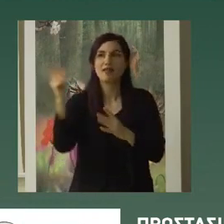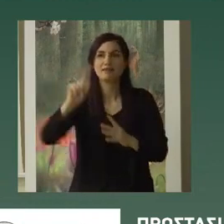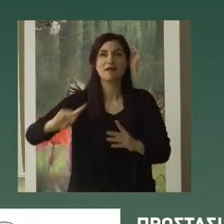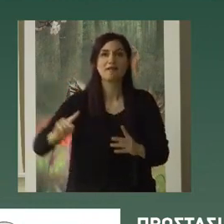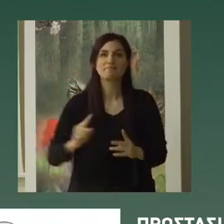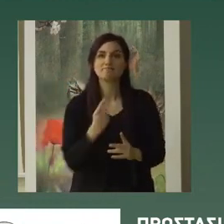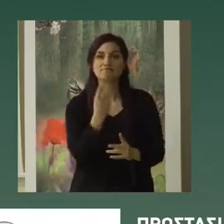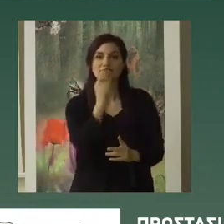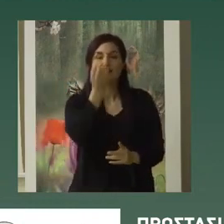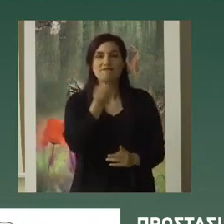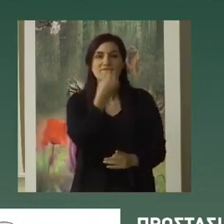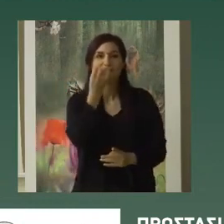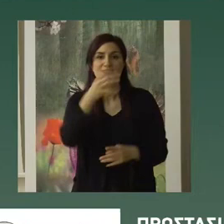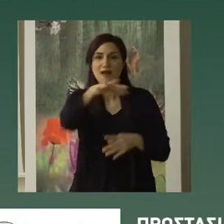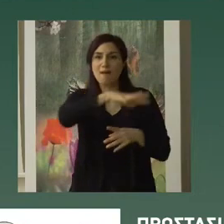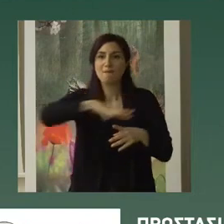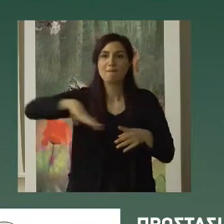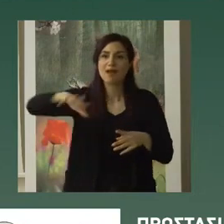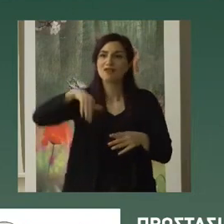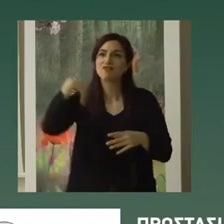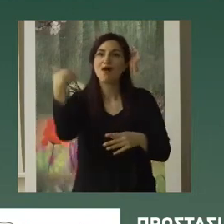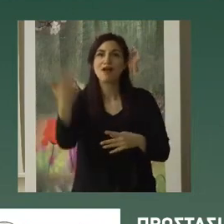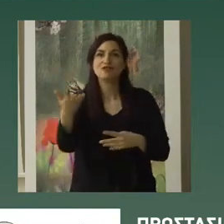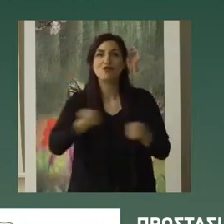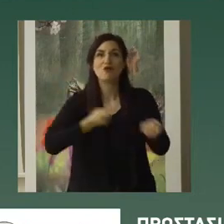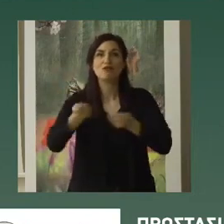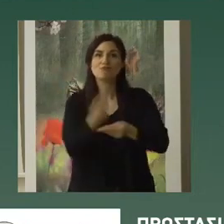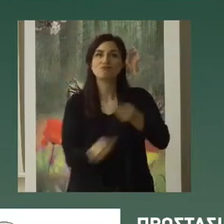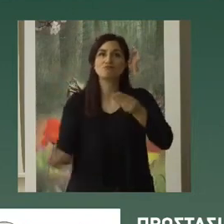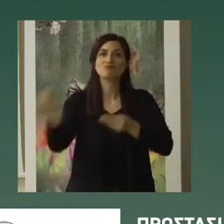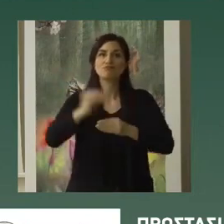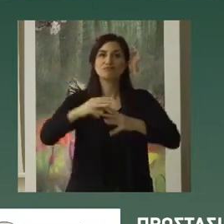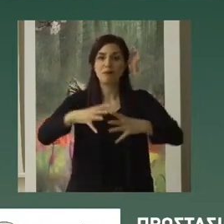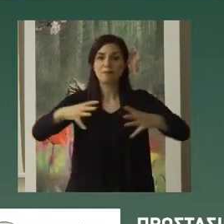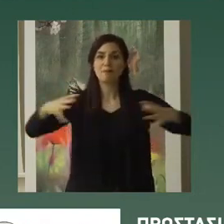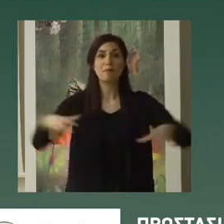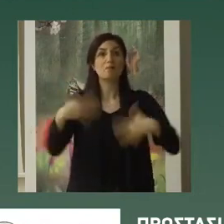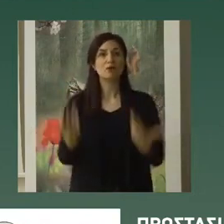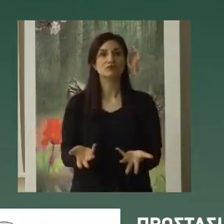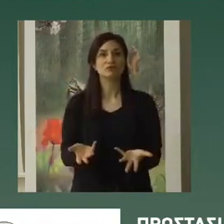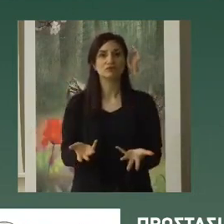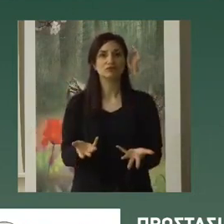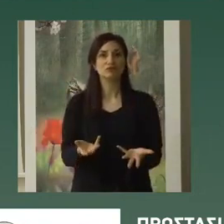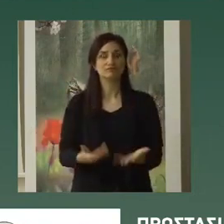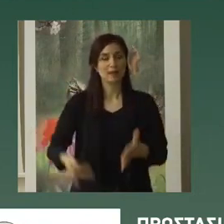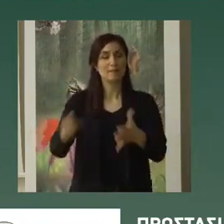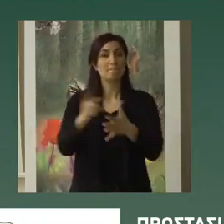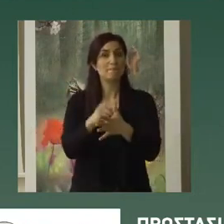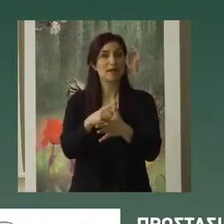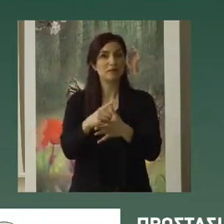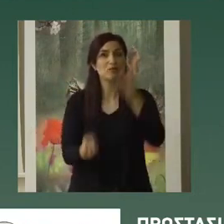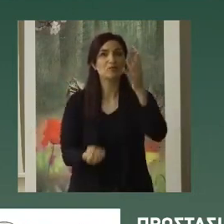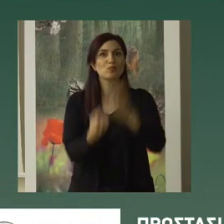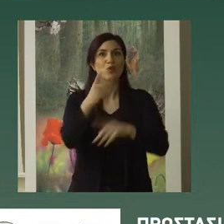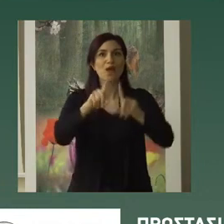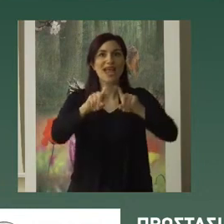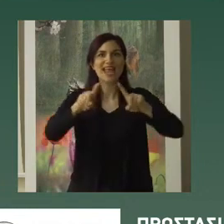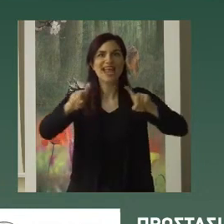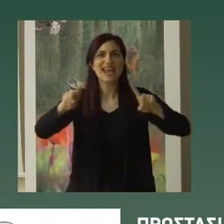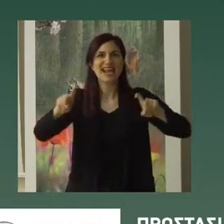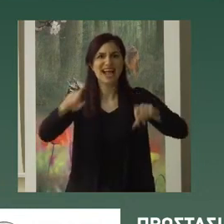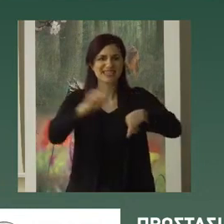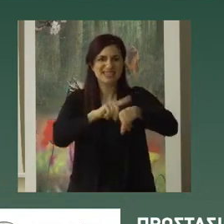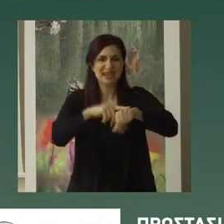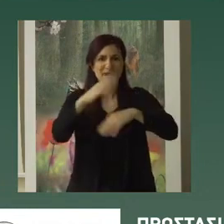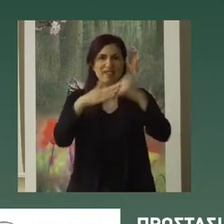κάνοντας ένα απλό πάρκο ή ένα πάρκο τσέπης, πώς το οργανώνεις καλύτερα όλο αυτό. Και τα νέα υλικά τα οποία έχουν την ικανότητα να μειώνουν τη θερμότητα